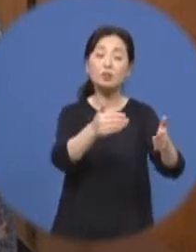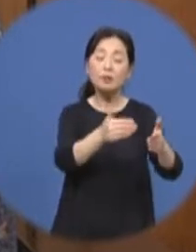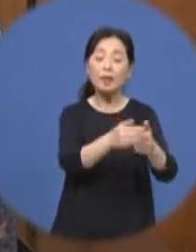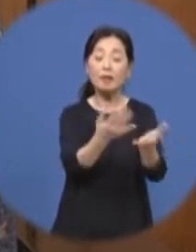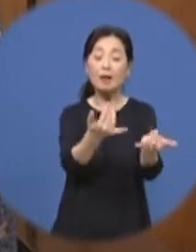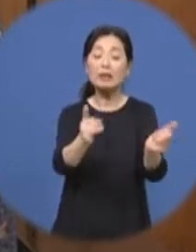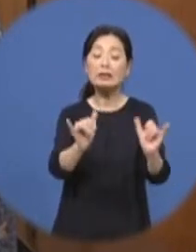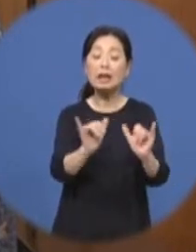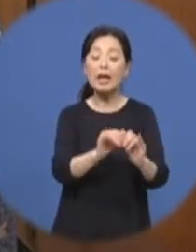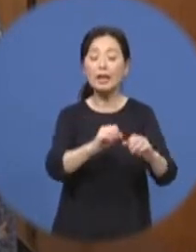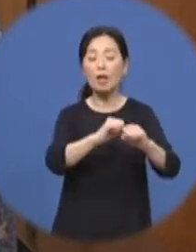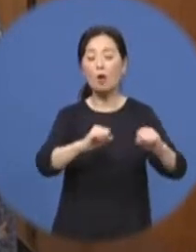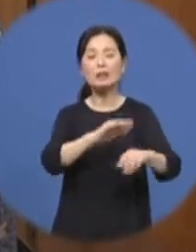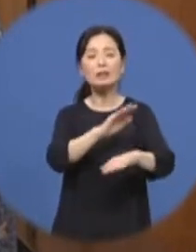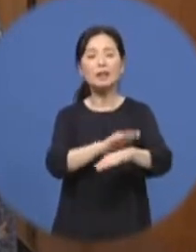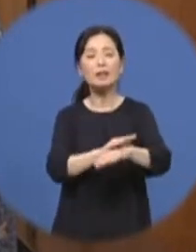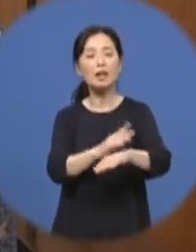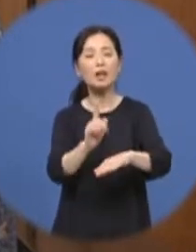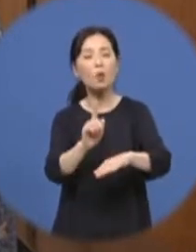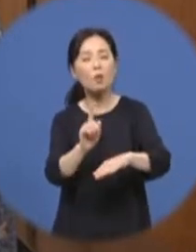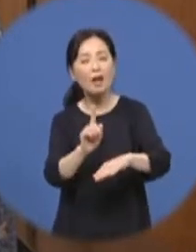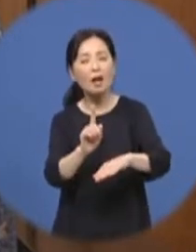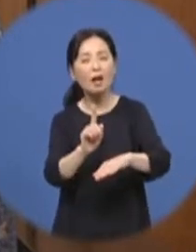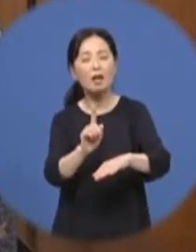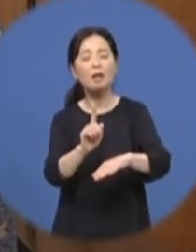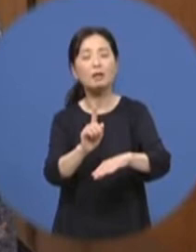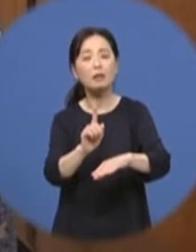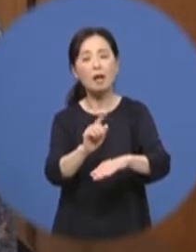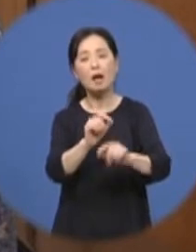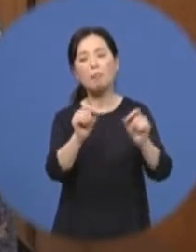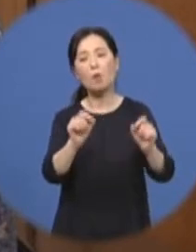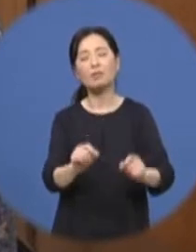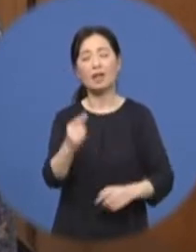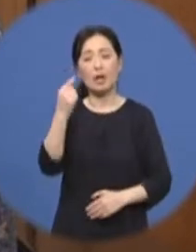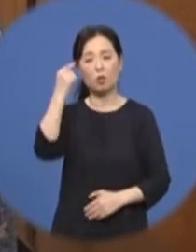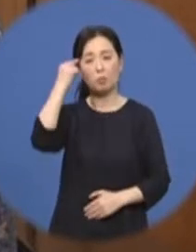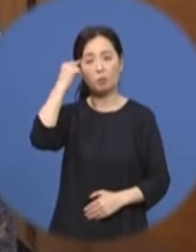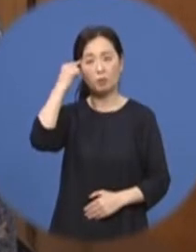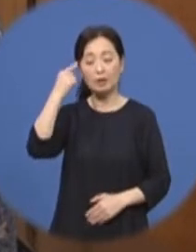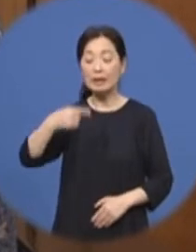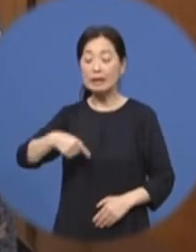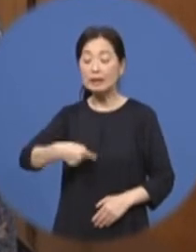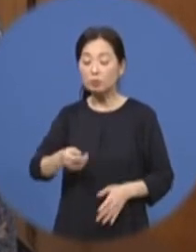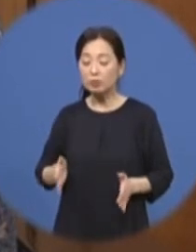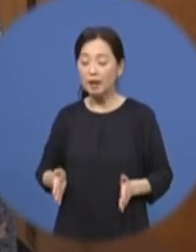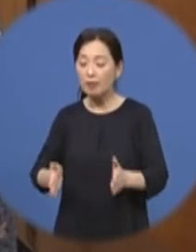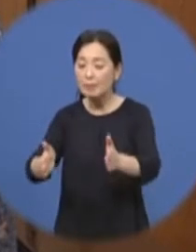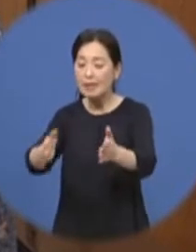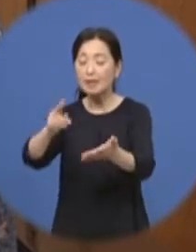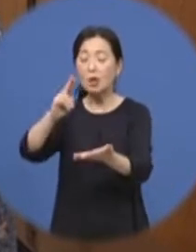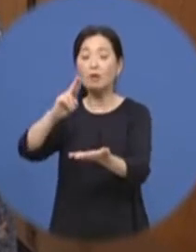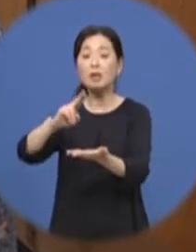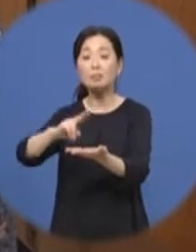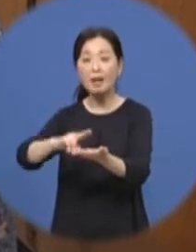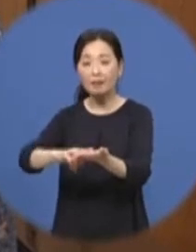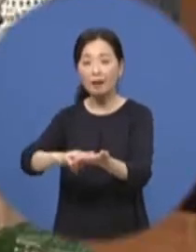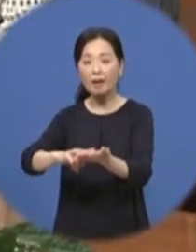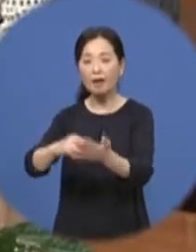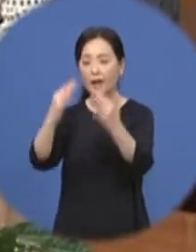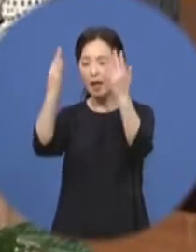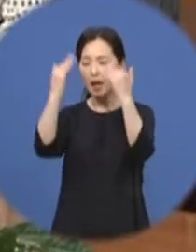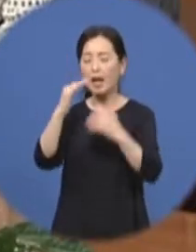どう生きていくかだと思うんですね、はい、で自分で自分の道をこう決めて、そしてへこたれ